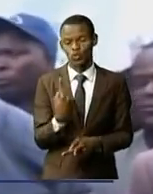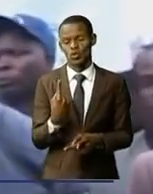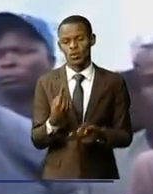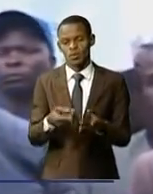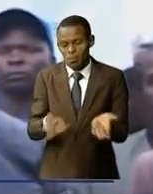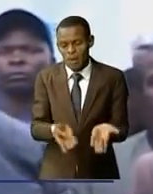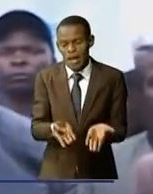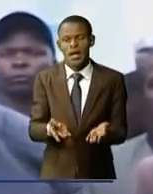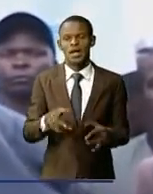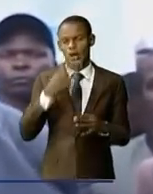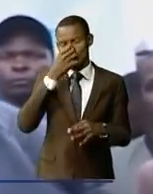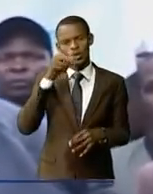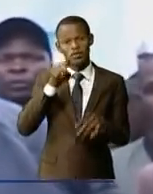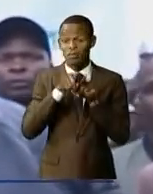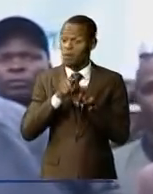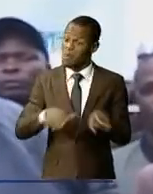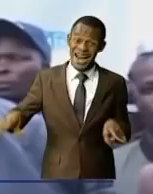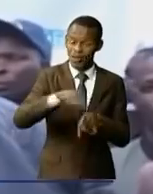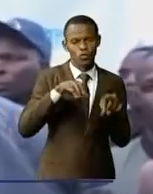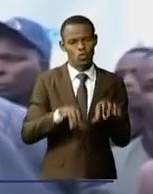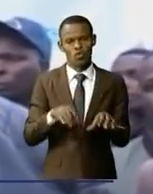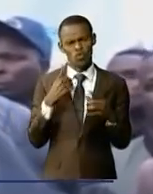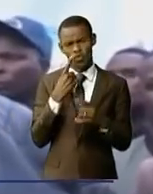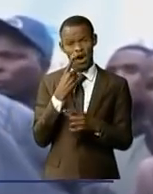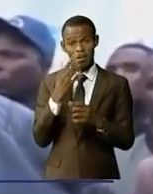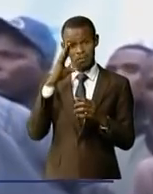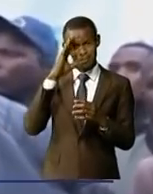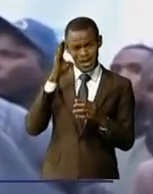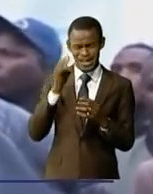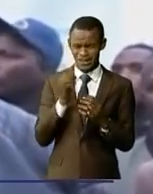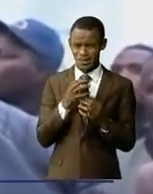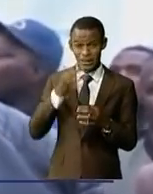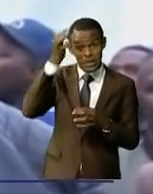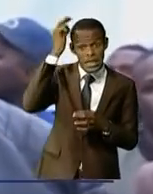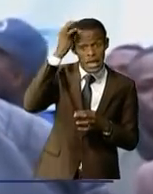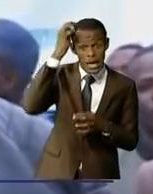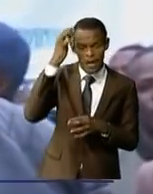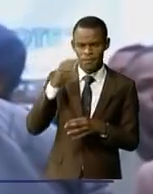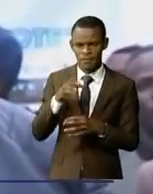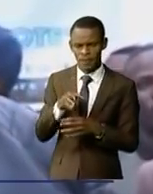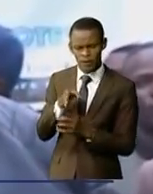savez que c'est la jeunesse qui est plus visée par les groupes armés. C'est dans ce contexte qu'on amène les jeunes